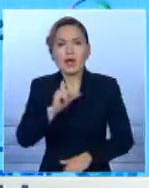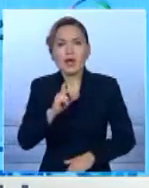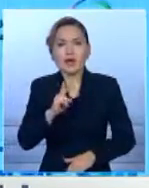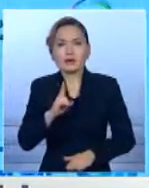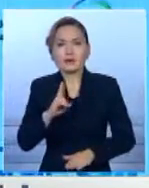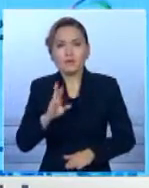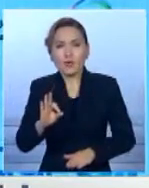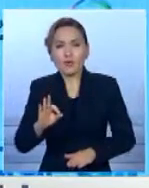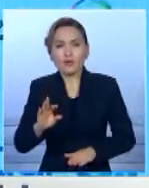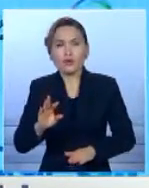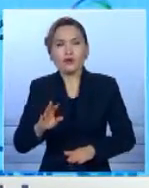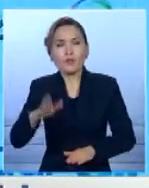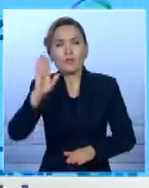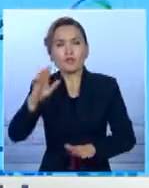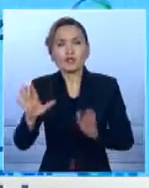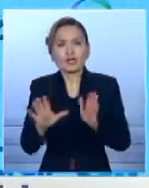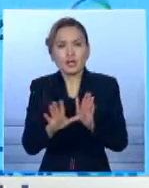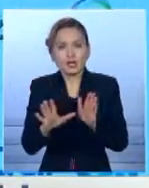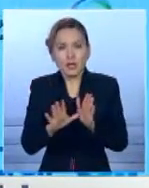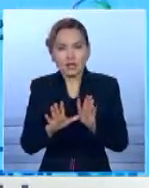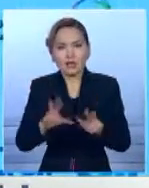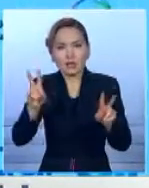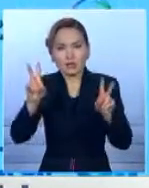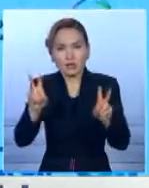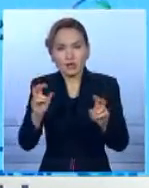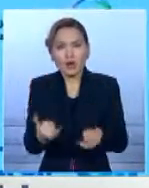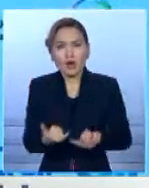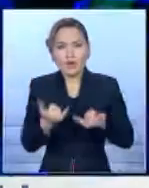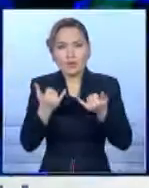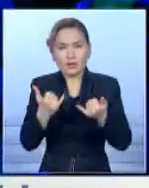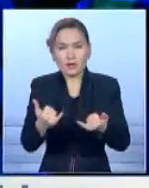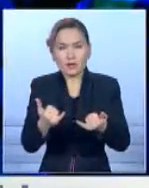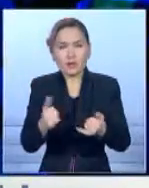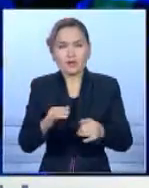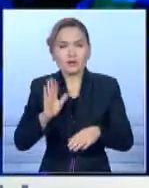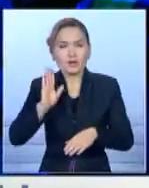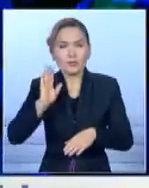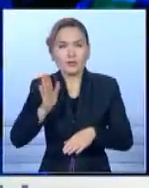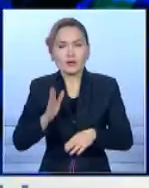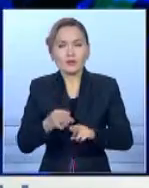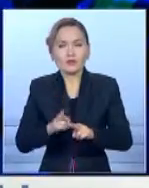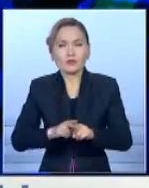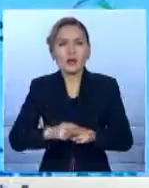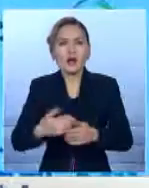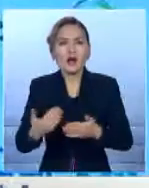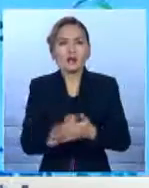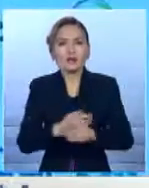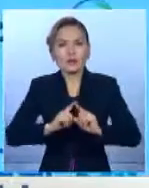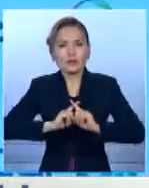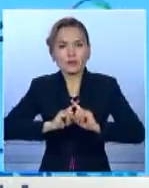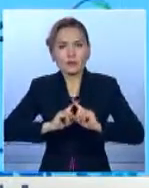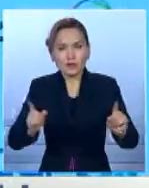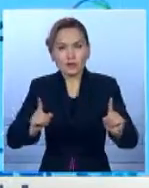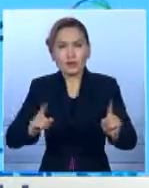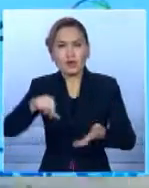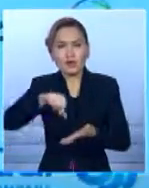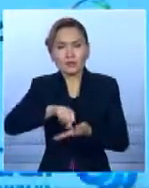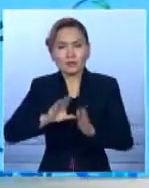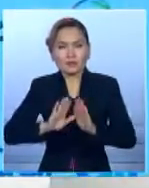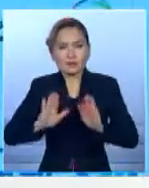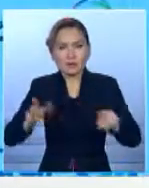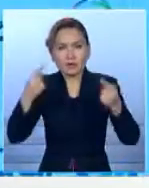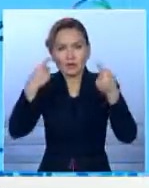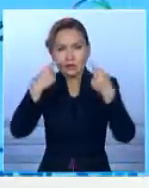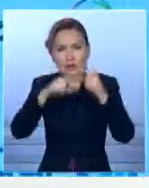«Энергия будущего». Уверен, что на выставке будут представлены все новейшие разработки и технологии